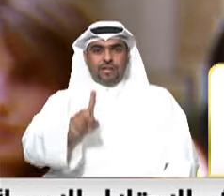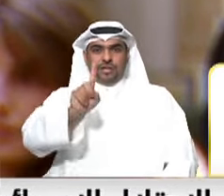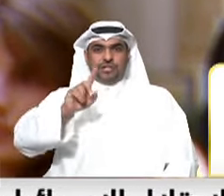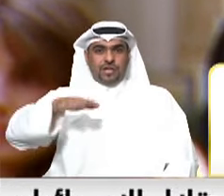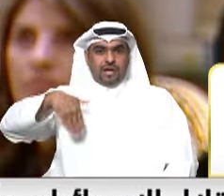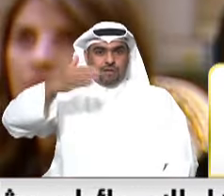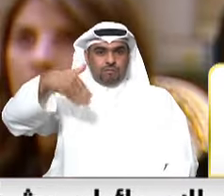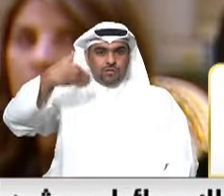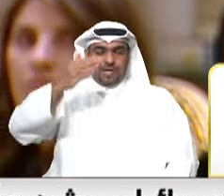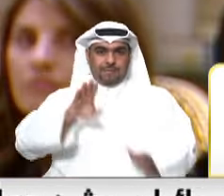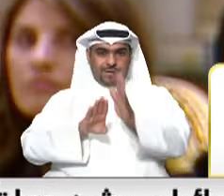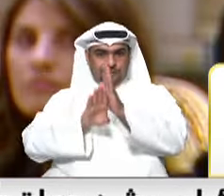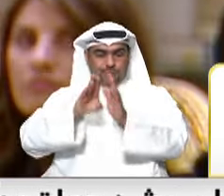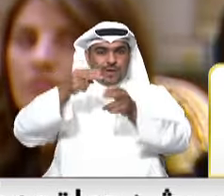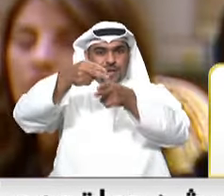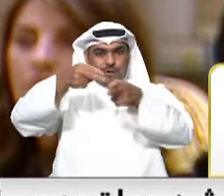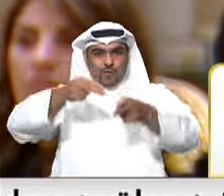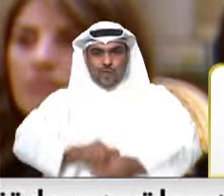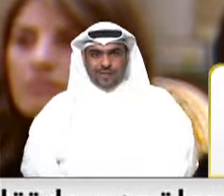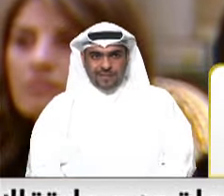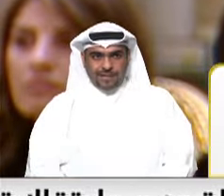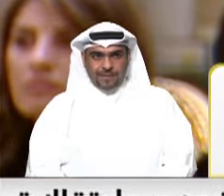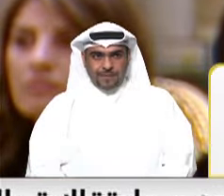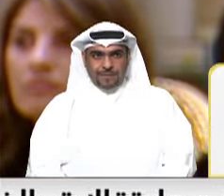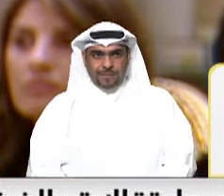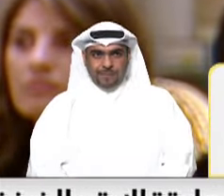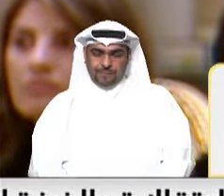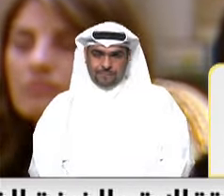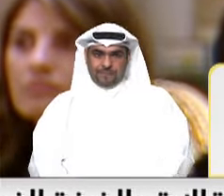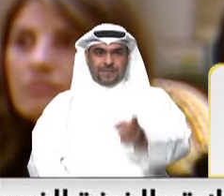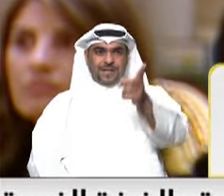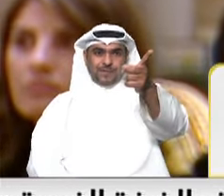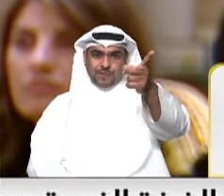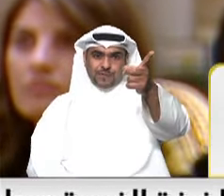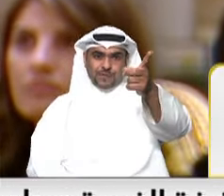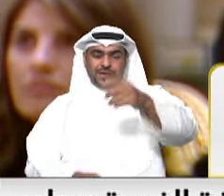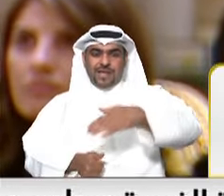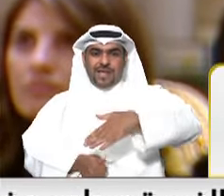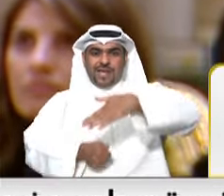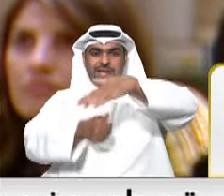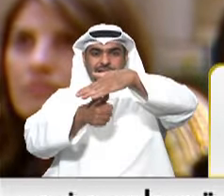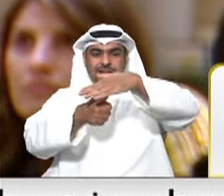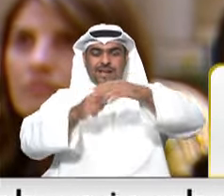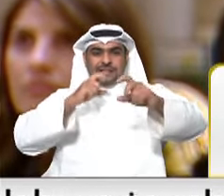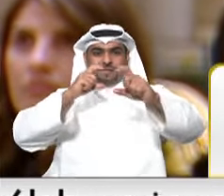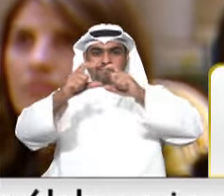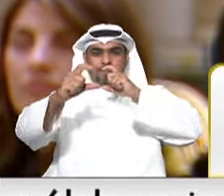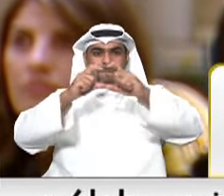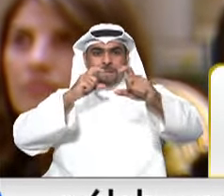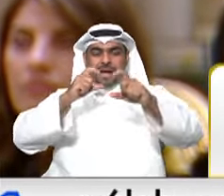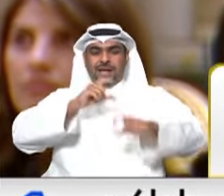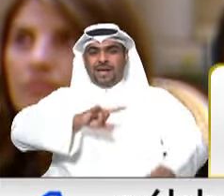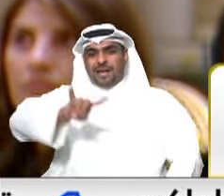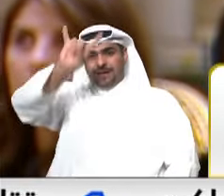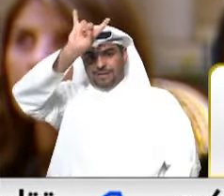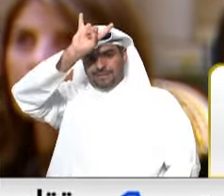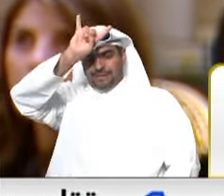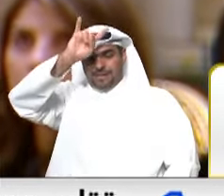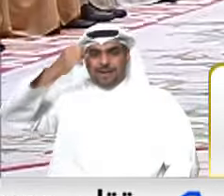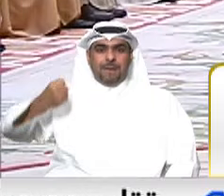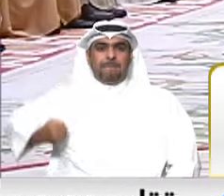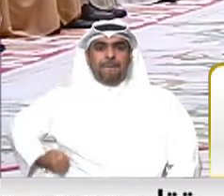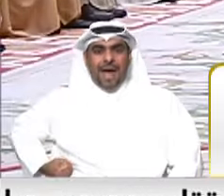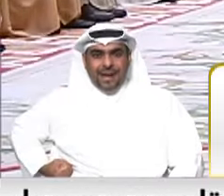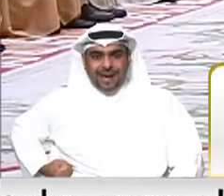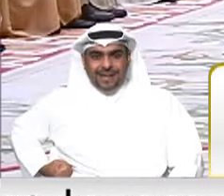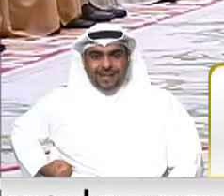باقتدار. كما ألقى محافظ مصرف البحرين المركزي خالد إبراهيم حميدان كلمة بمناسبة